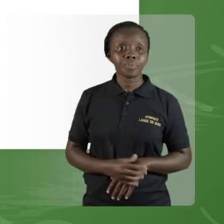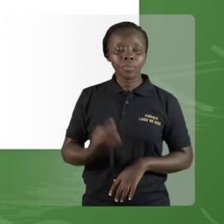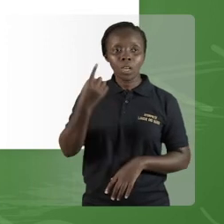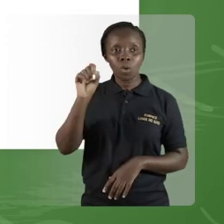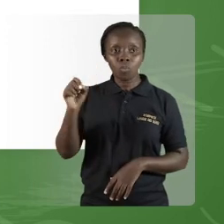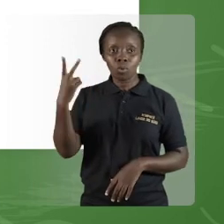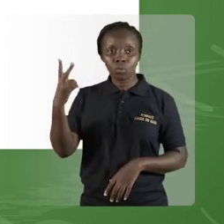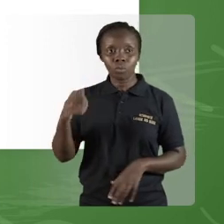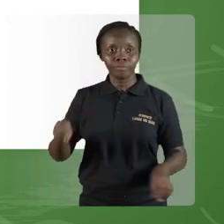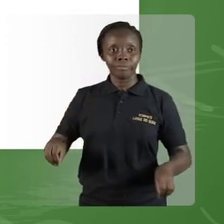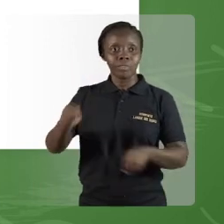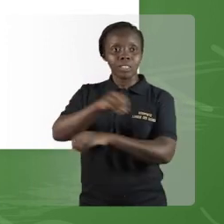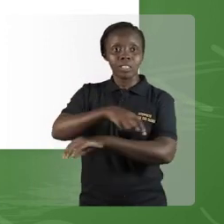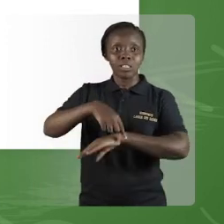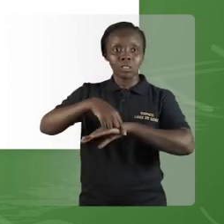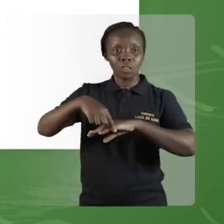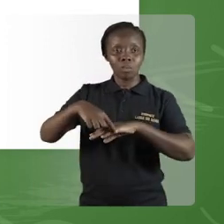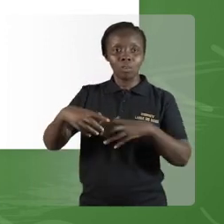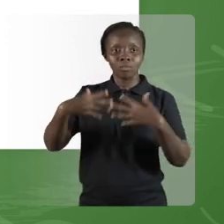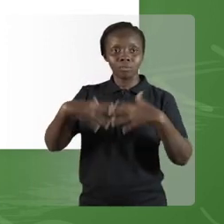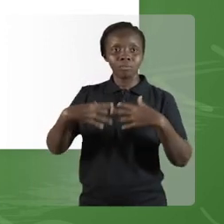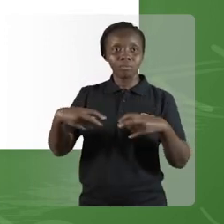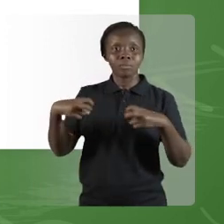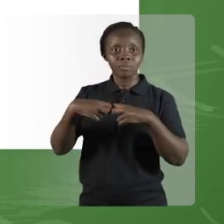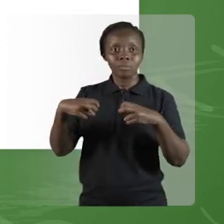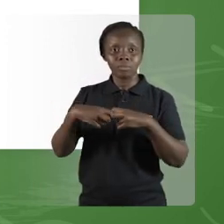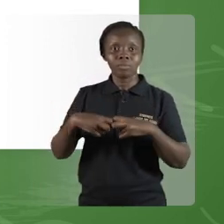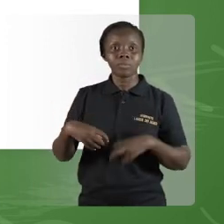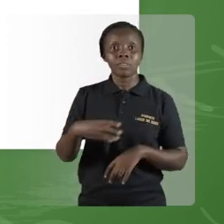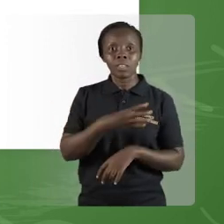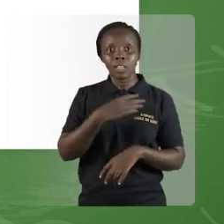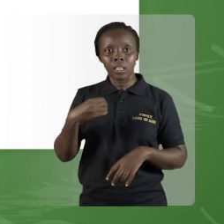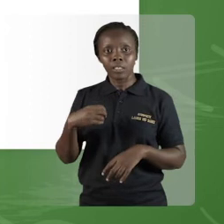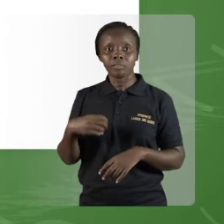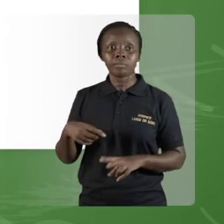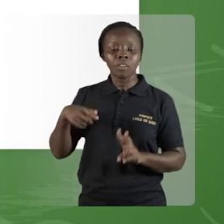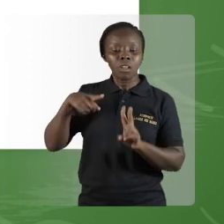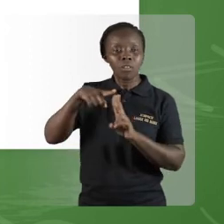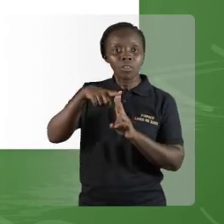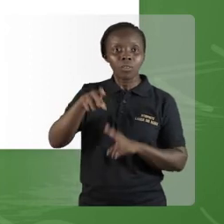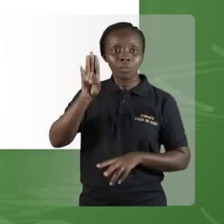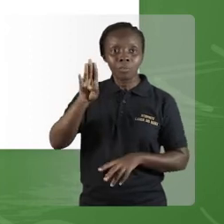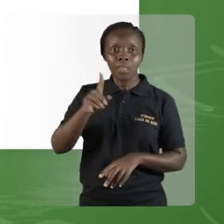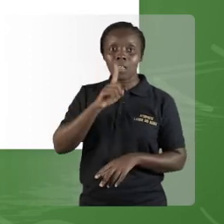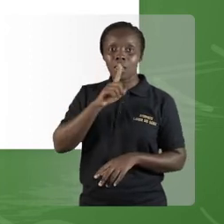On intervertit les bornes du générateur et la valeur de B est non nulle.